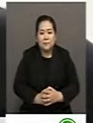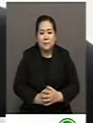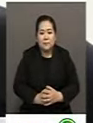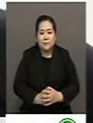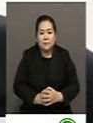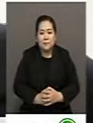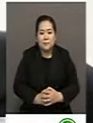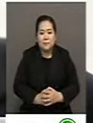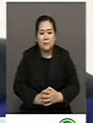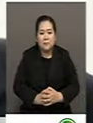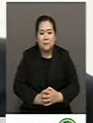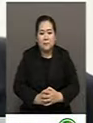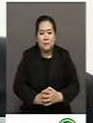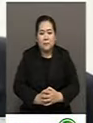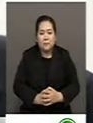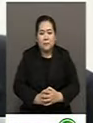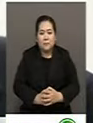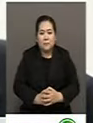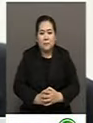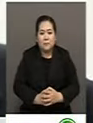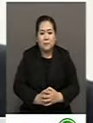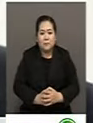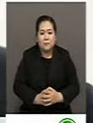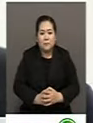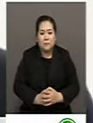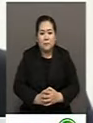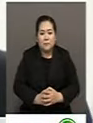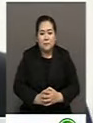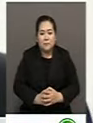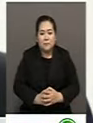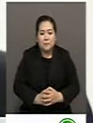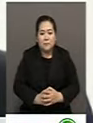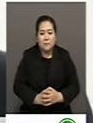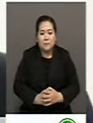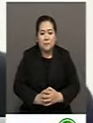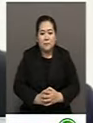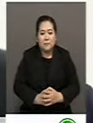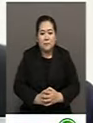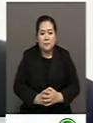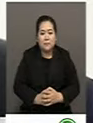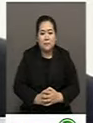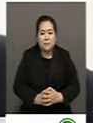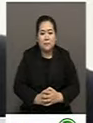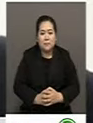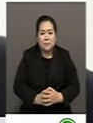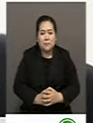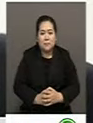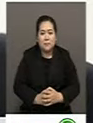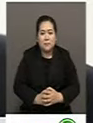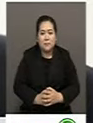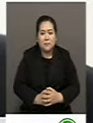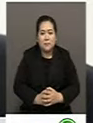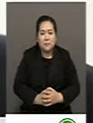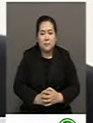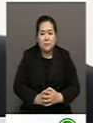knees, I break tendon, all these kind of things. You must stop a little bit to repair it, as I'm repairing my knees